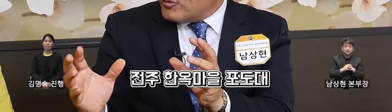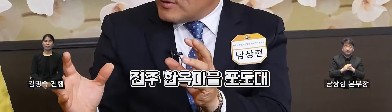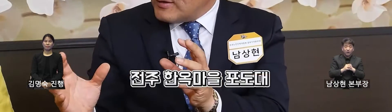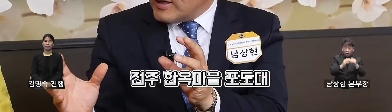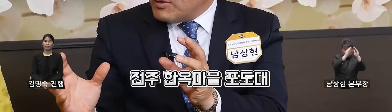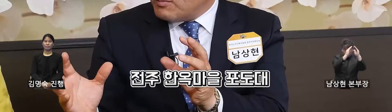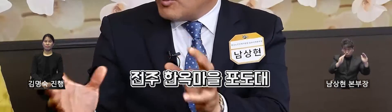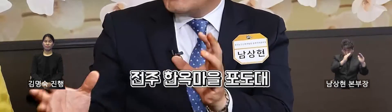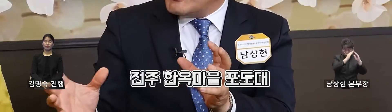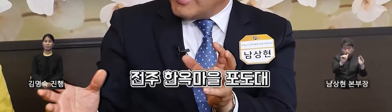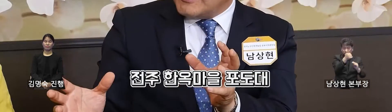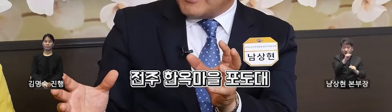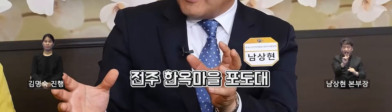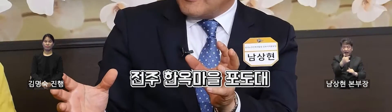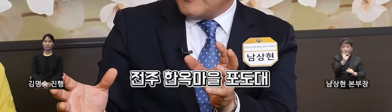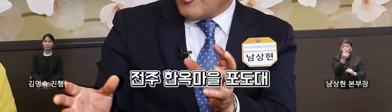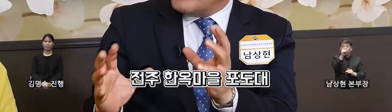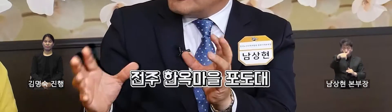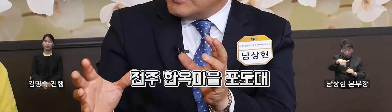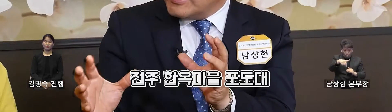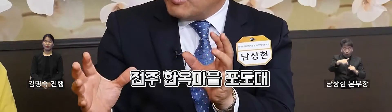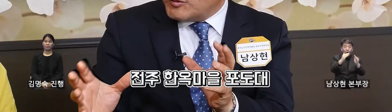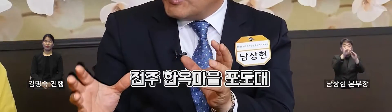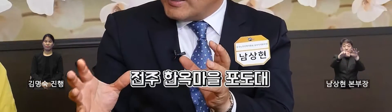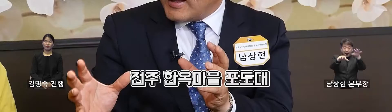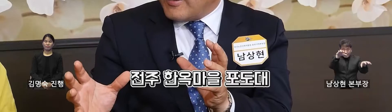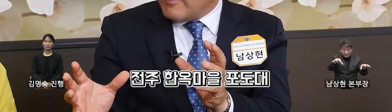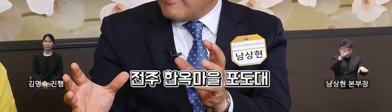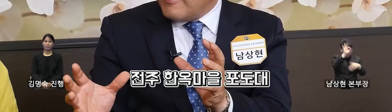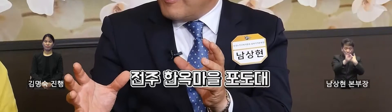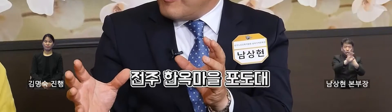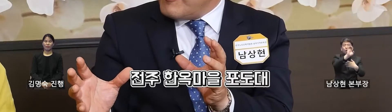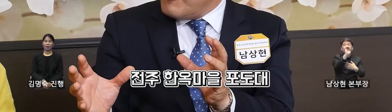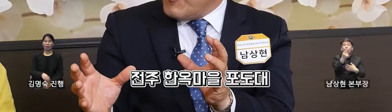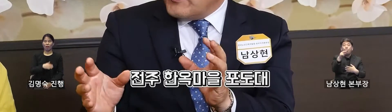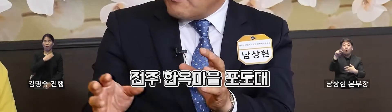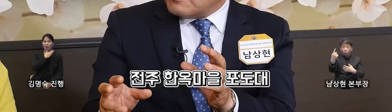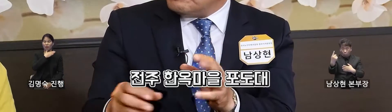전주 한옥마을에 가면 포도대가 있어요. 어르신들이 포도대를 해요.